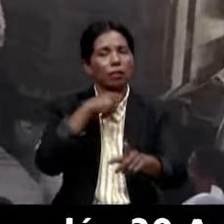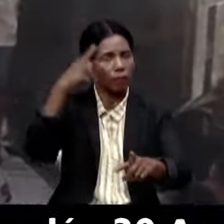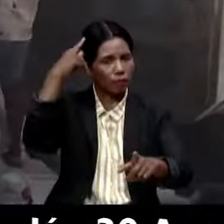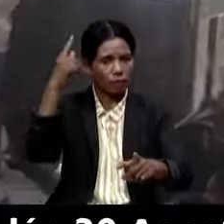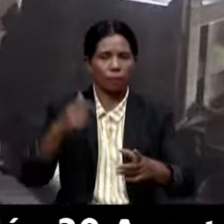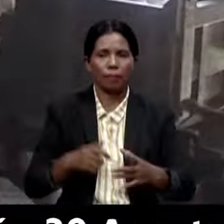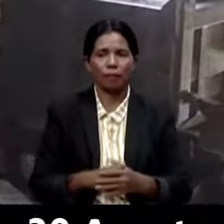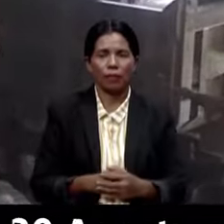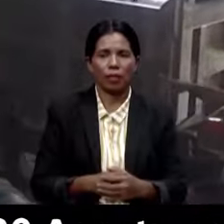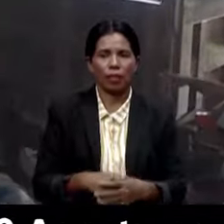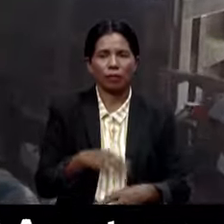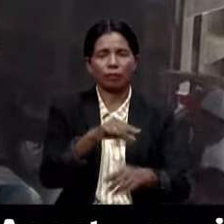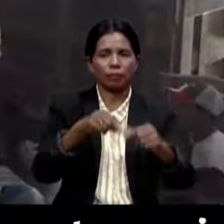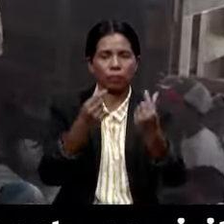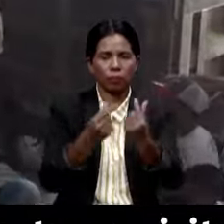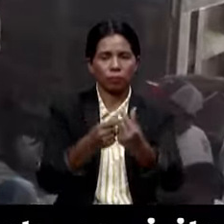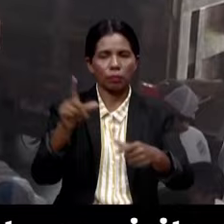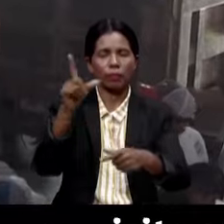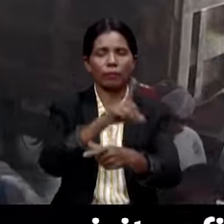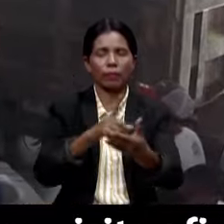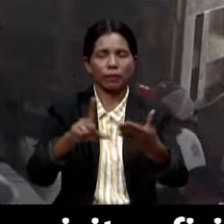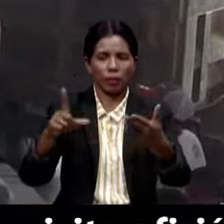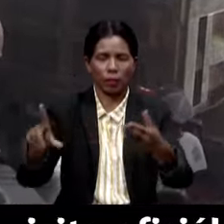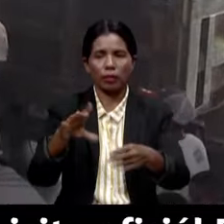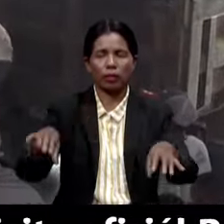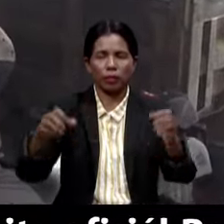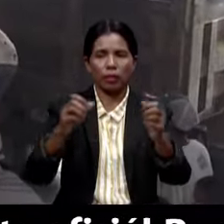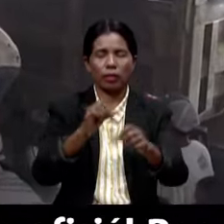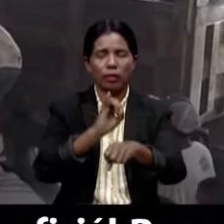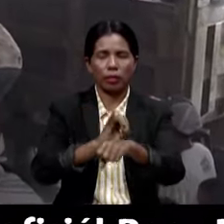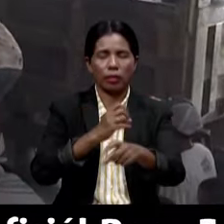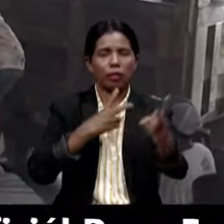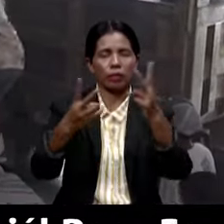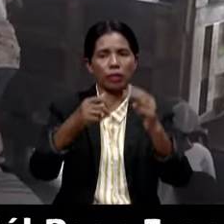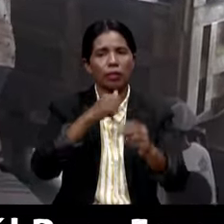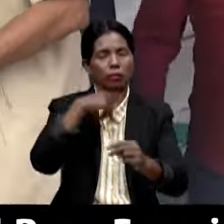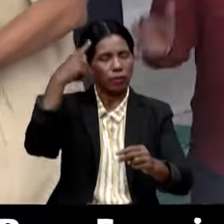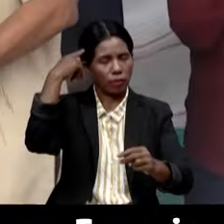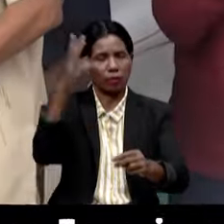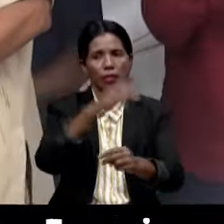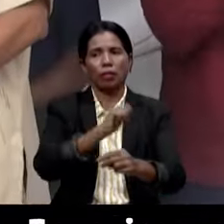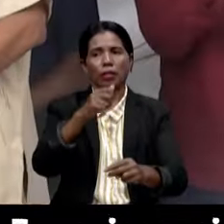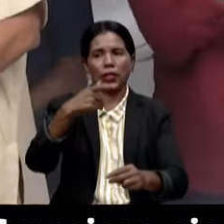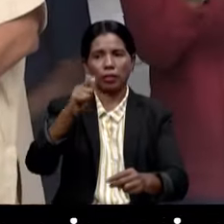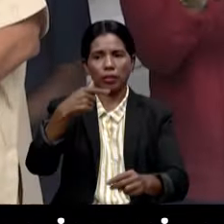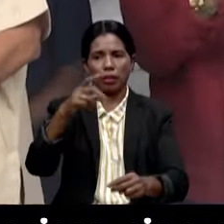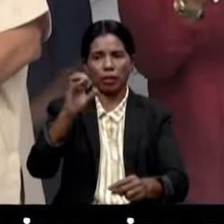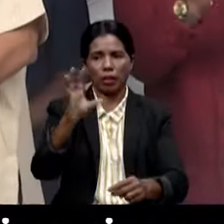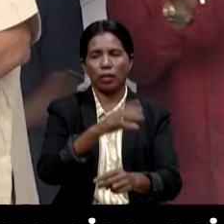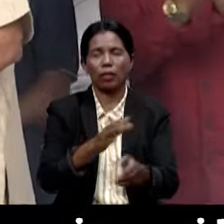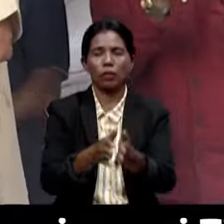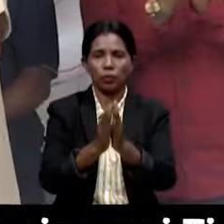Francisco. Porta-voz equipa logística serviço uma creda ba visita Papa Francisco, Padre Ângelo Sarsina,